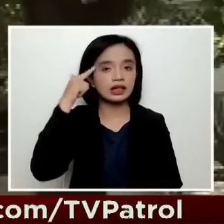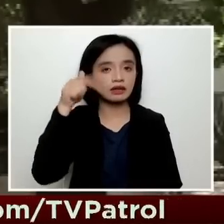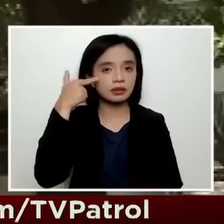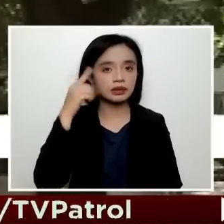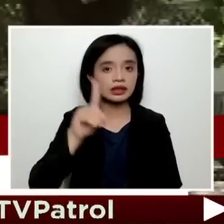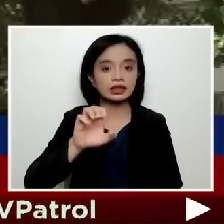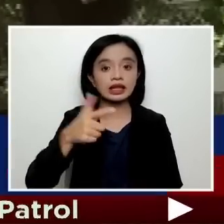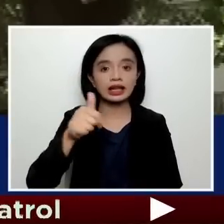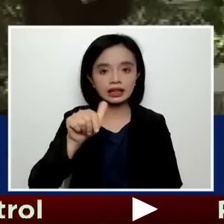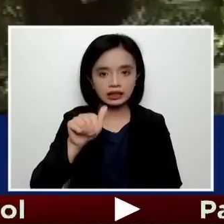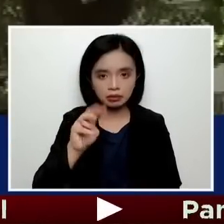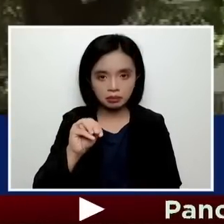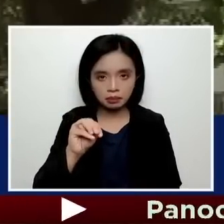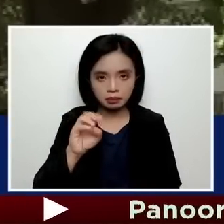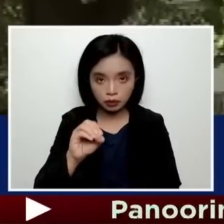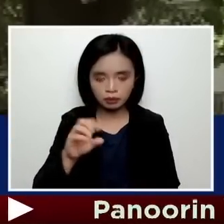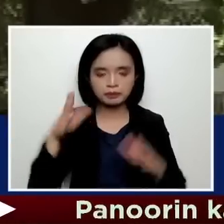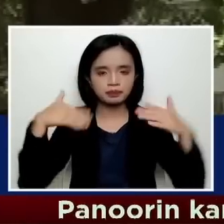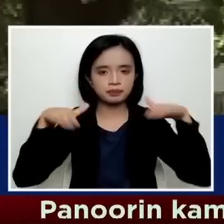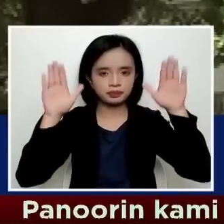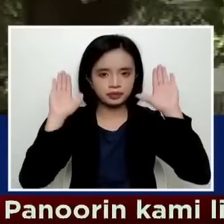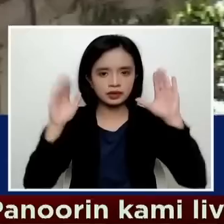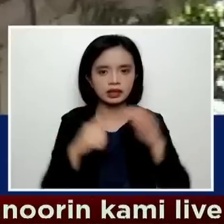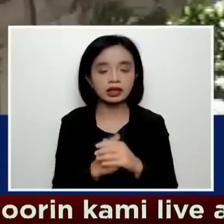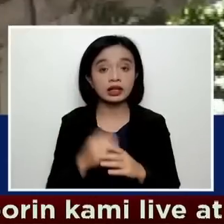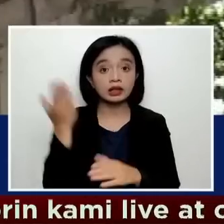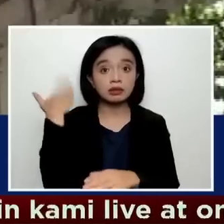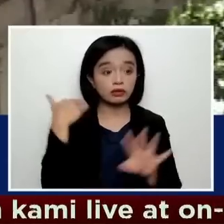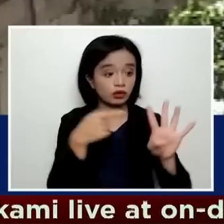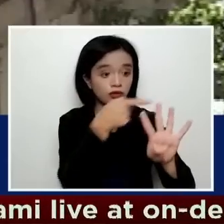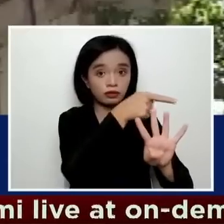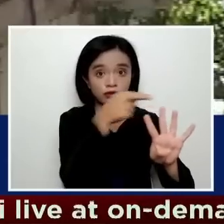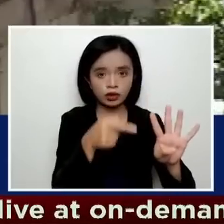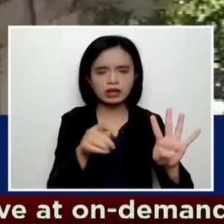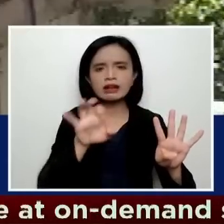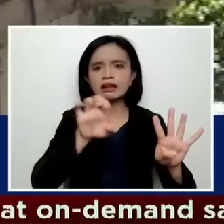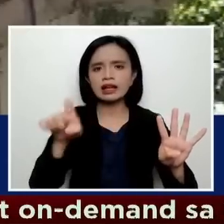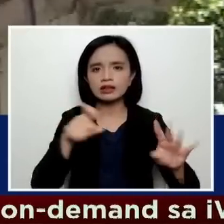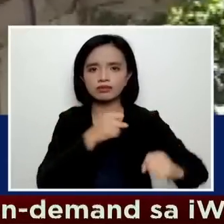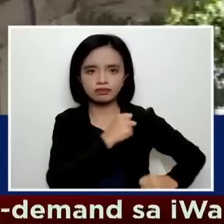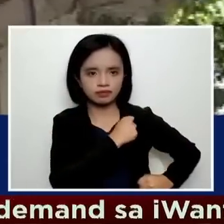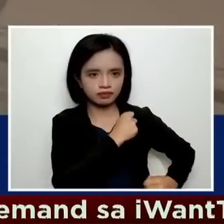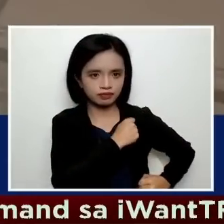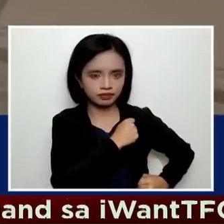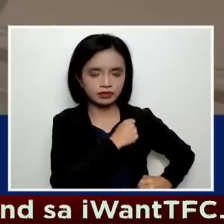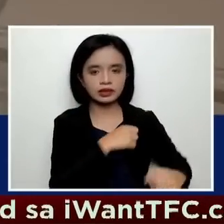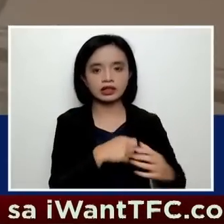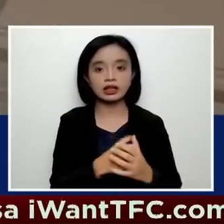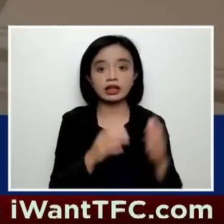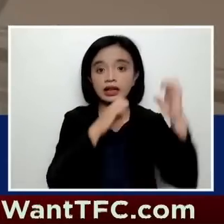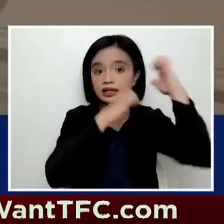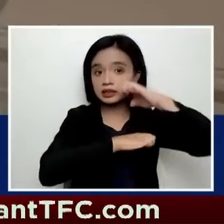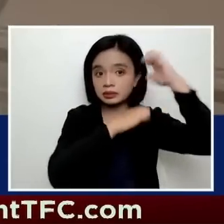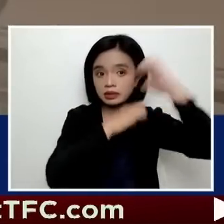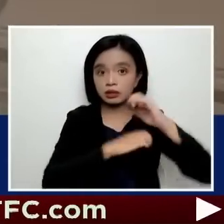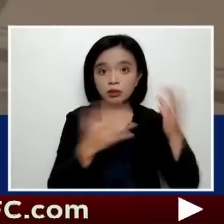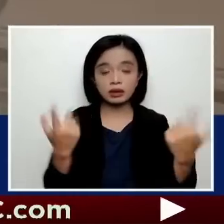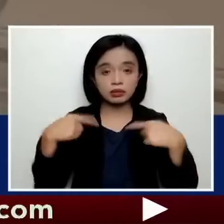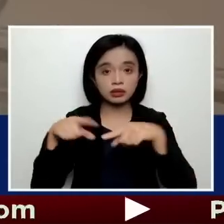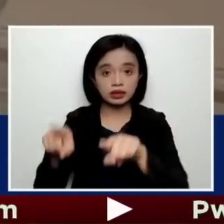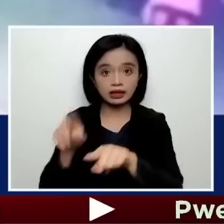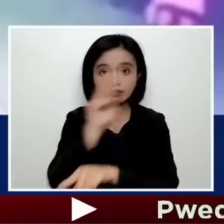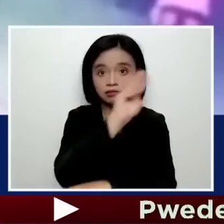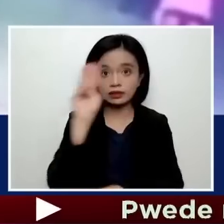Jesus Crispin Remulla, pawang mga dating sundalo ang mga ito. Inaasahang babiyahe na papuntang Maynila ngayong